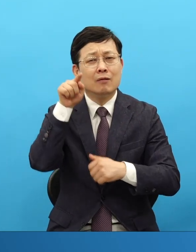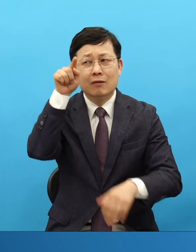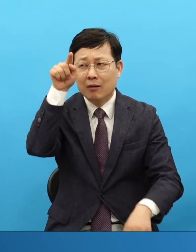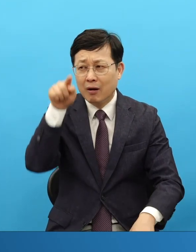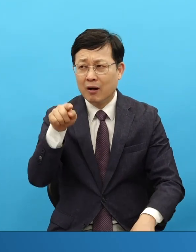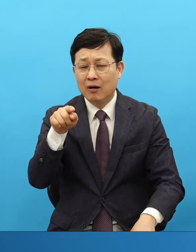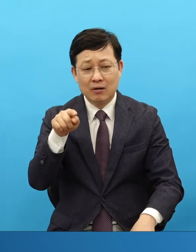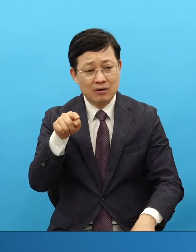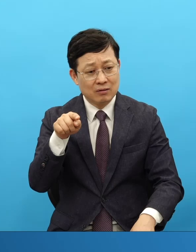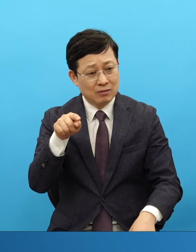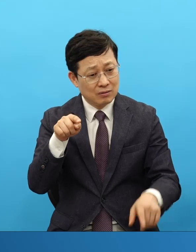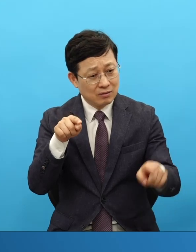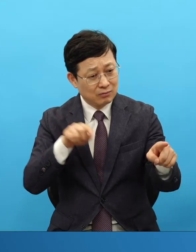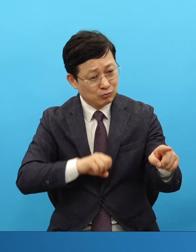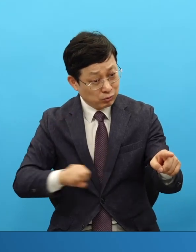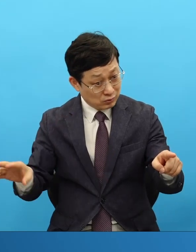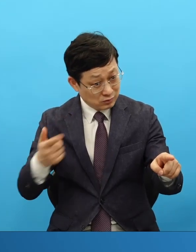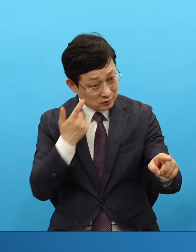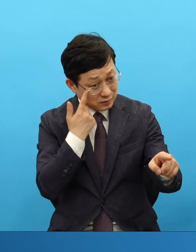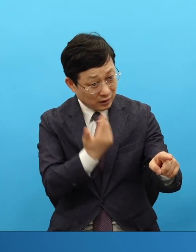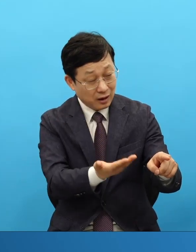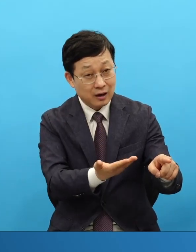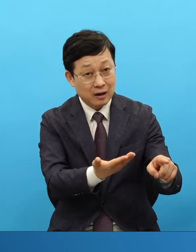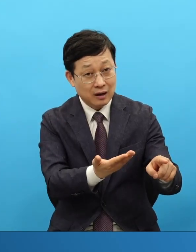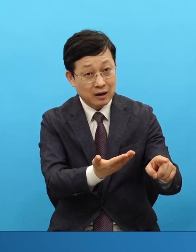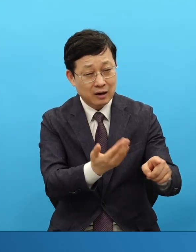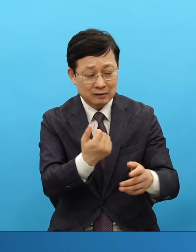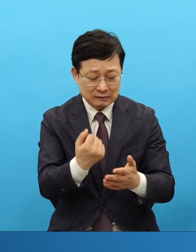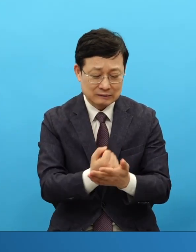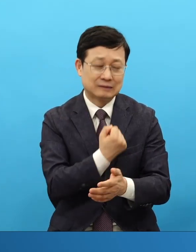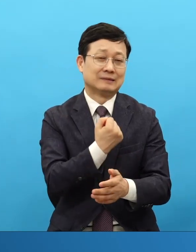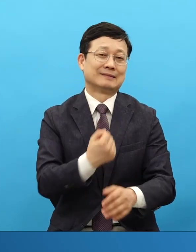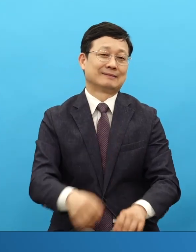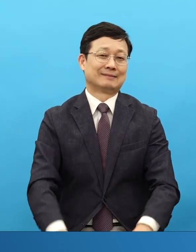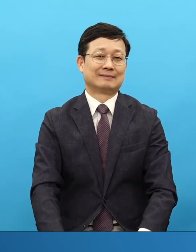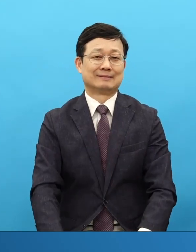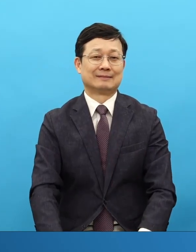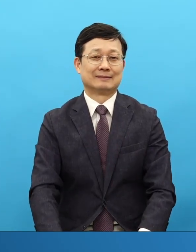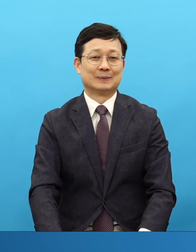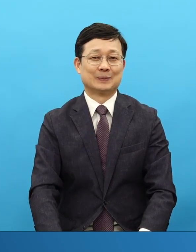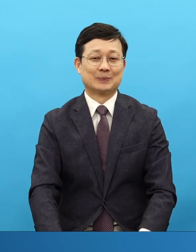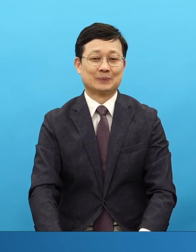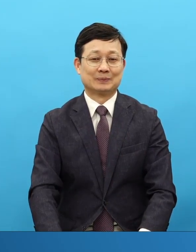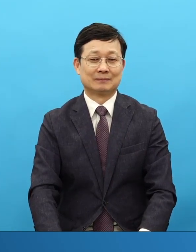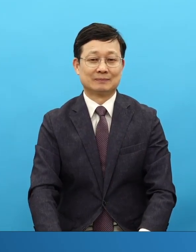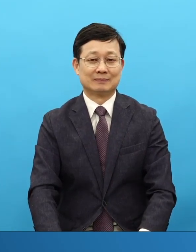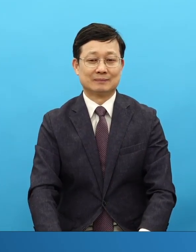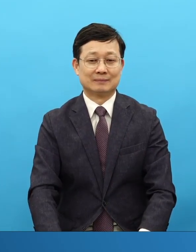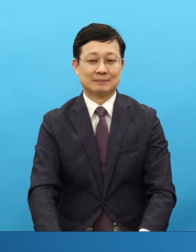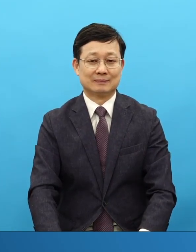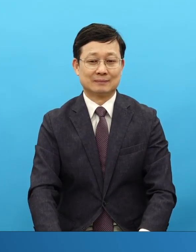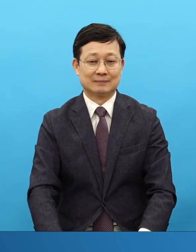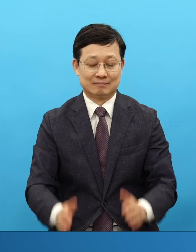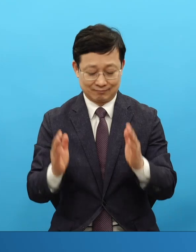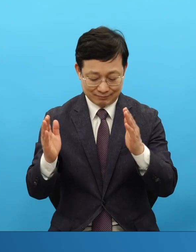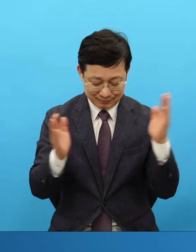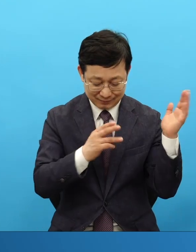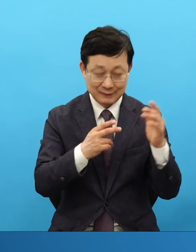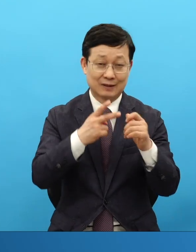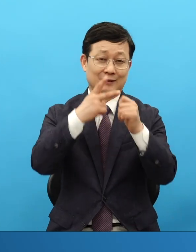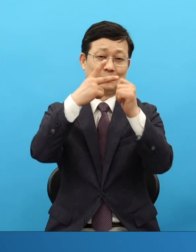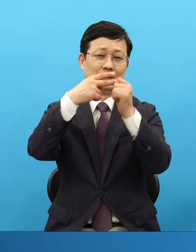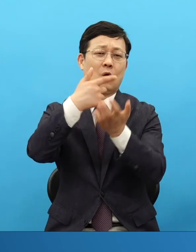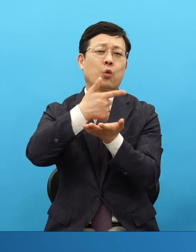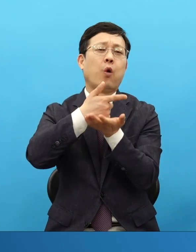또 This is what we lost hold of again. 이걸 놓친 거예요. We lost hold of it. 그러니까 하나님이 노아라는 사람을